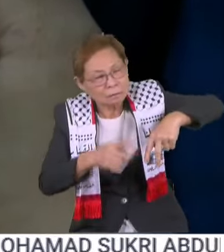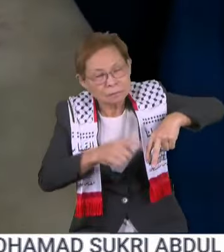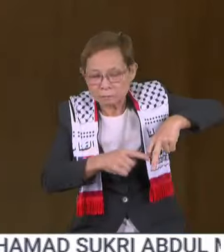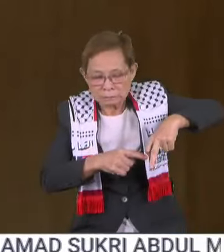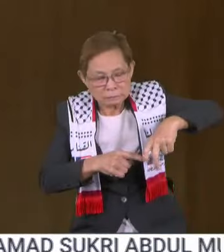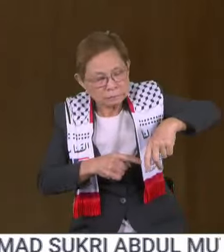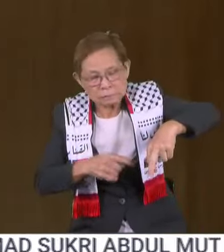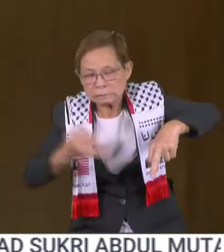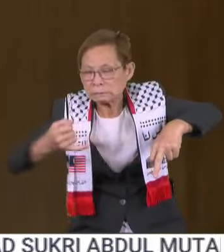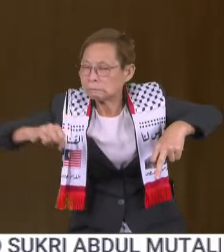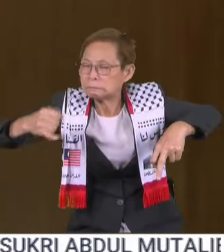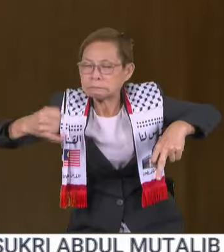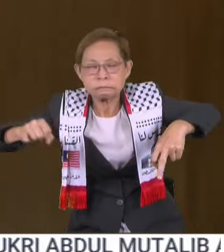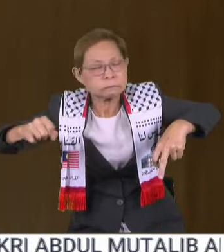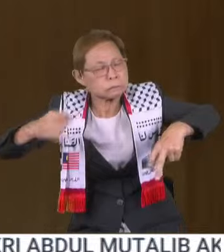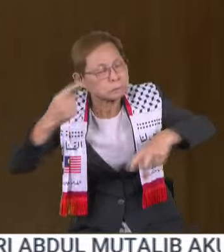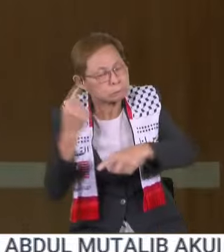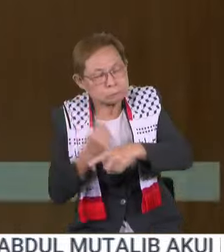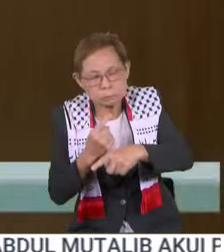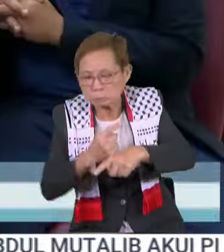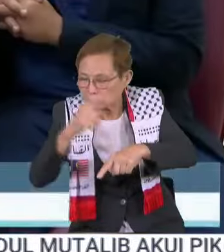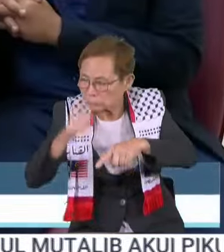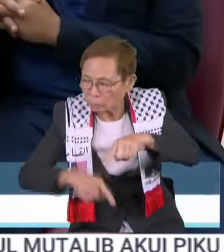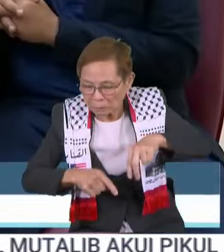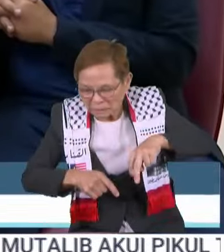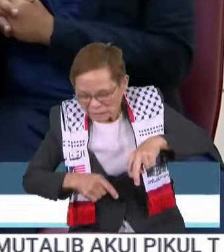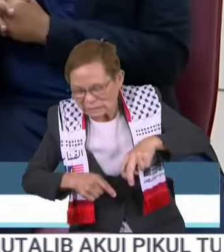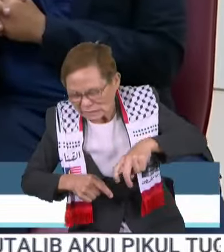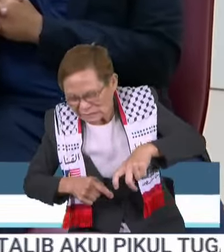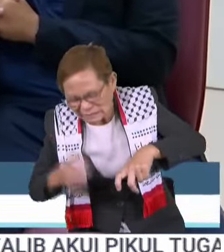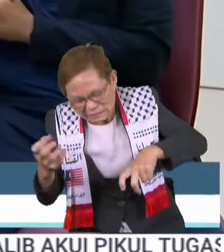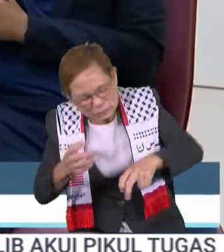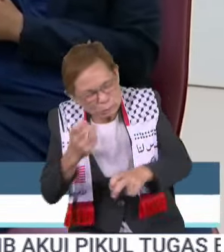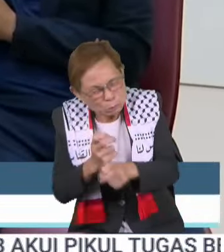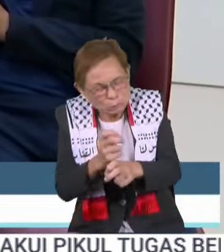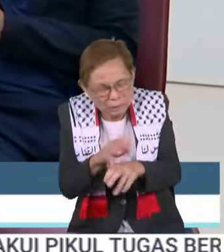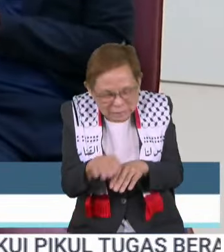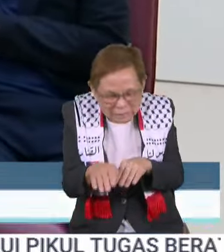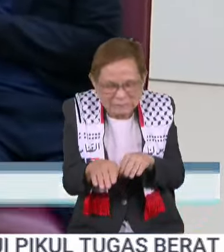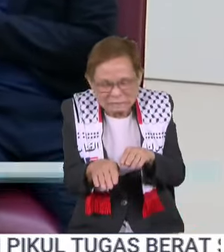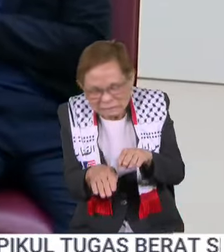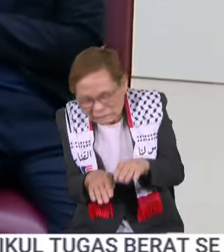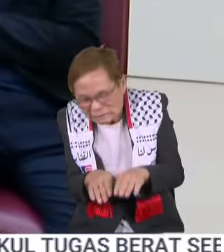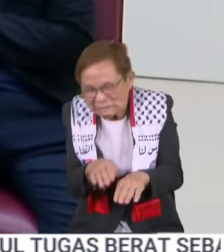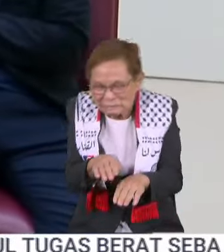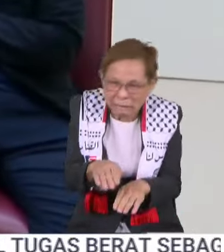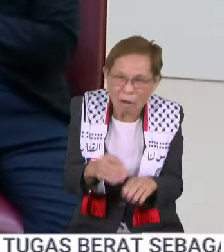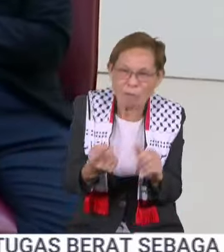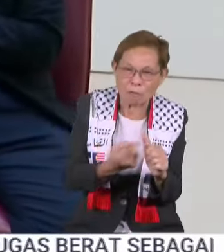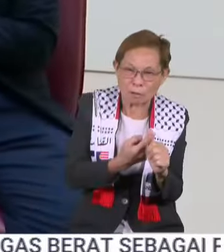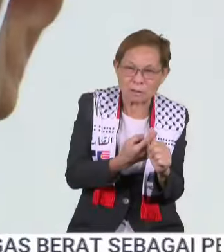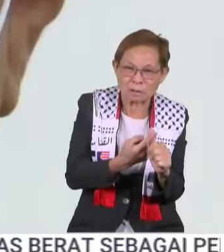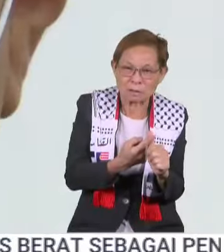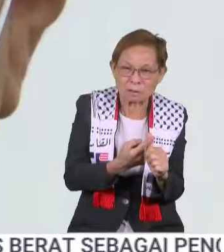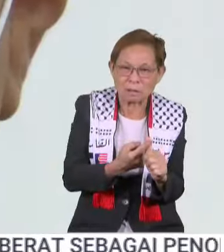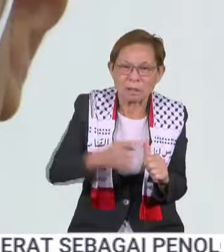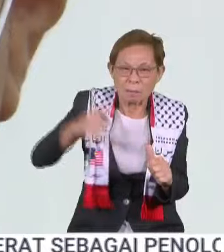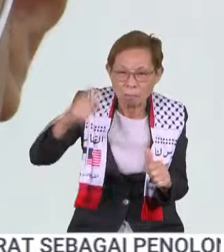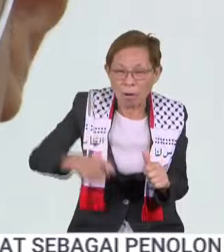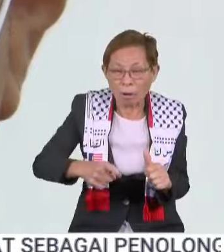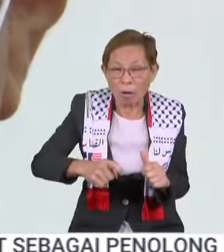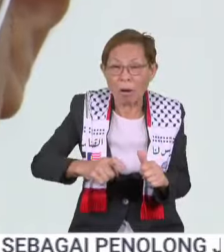gerak. Lepas tu kita pula memang susah nak berjalan dah. Okey, untuk yang pertama kena